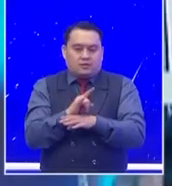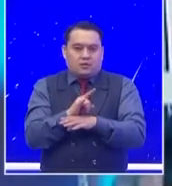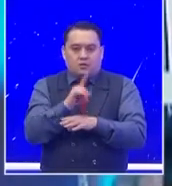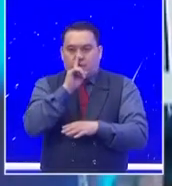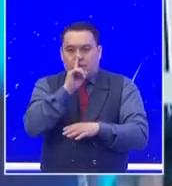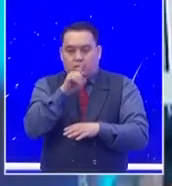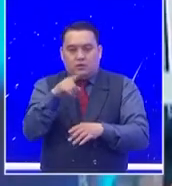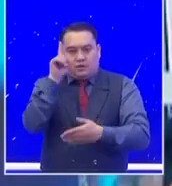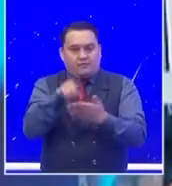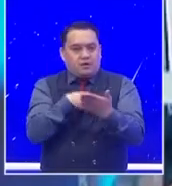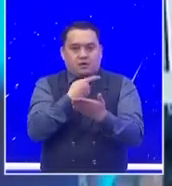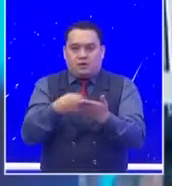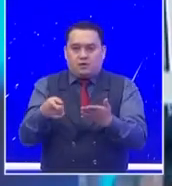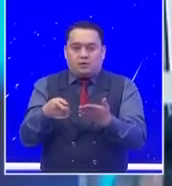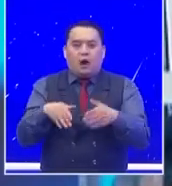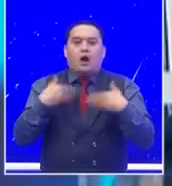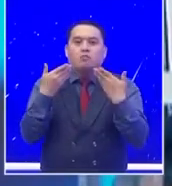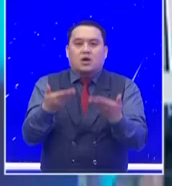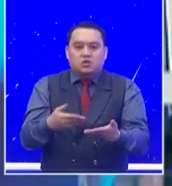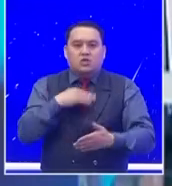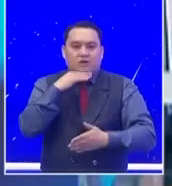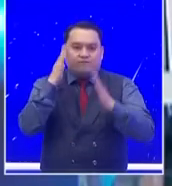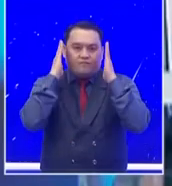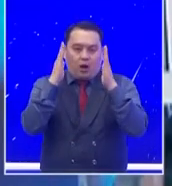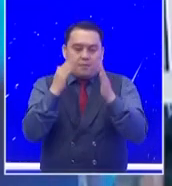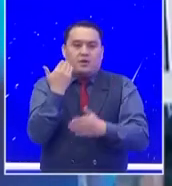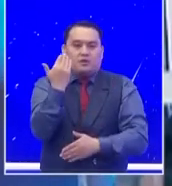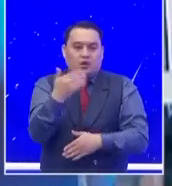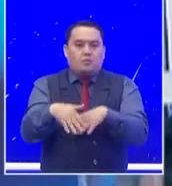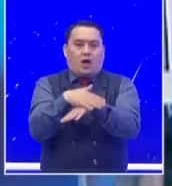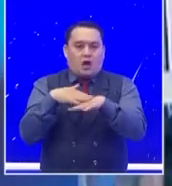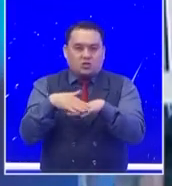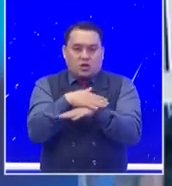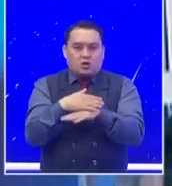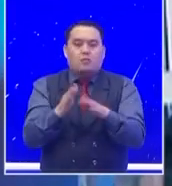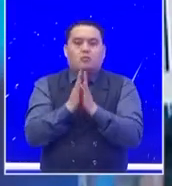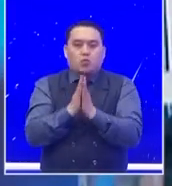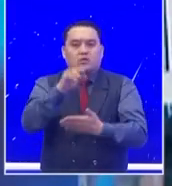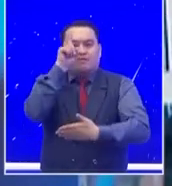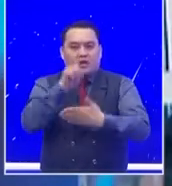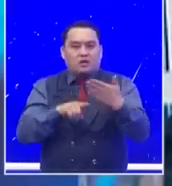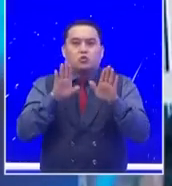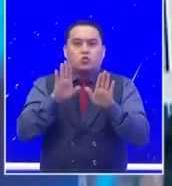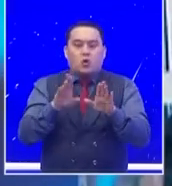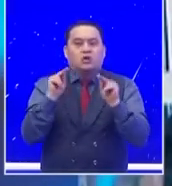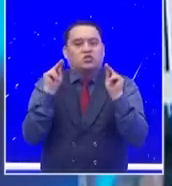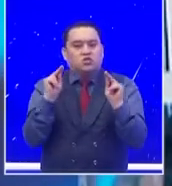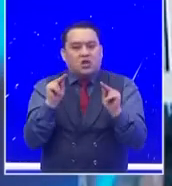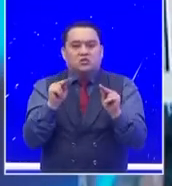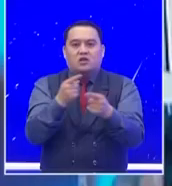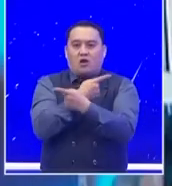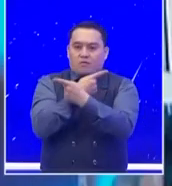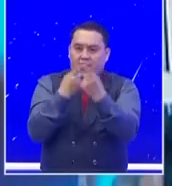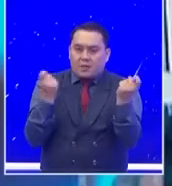то есть и опять-таки обращаемся дак вам журналисты к населению что просим верить только той официальной